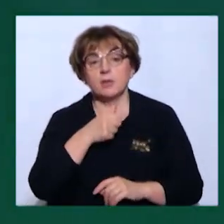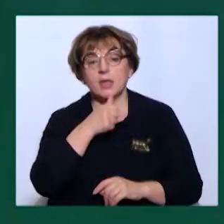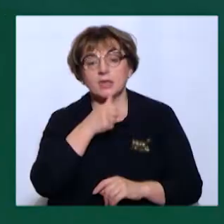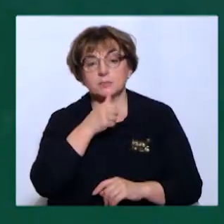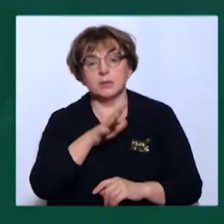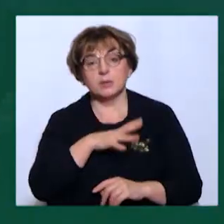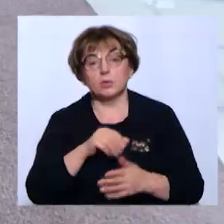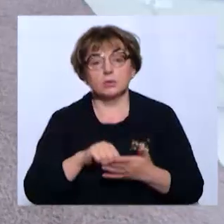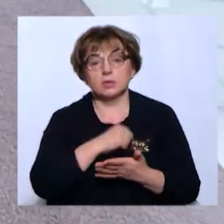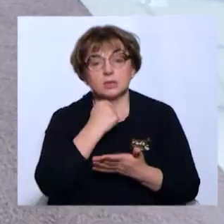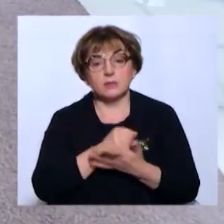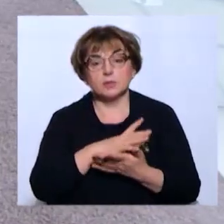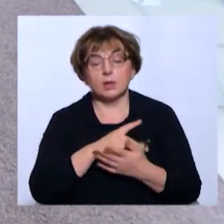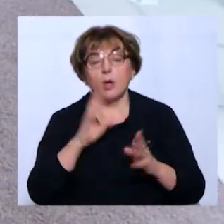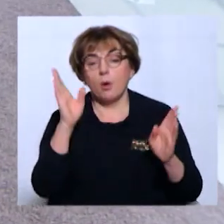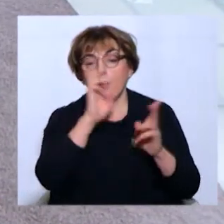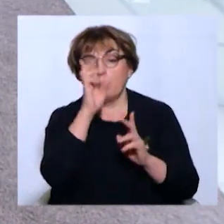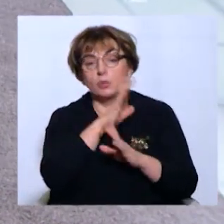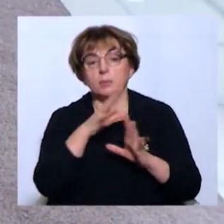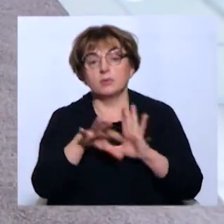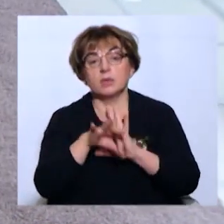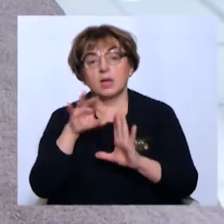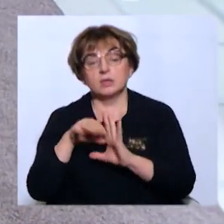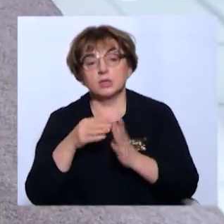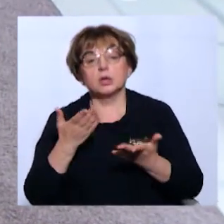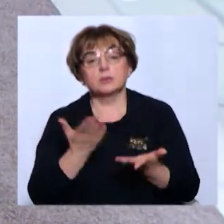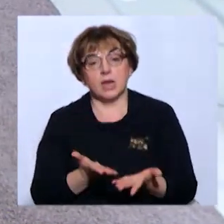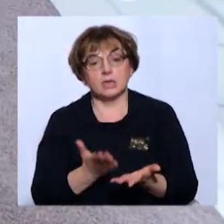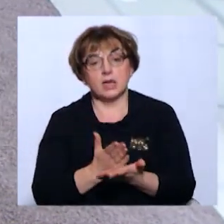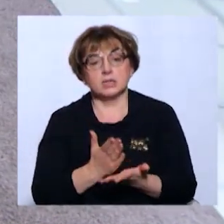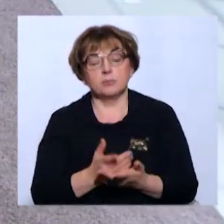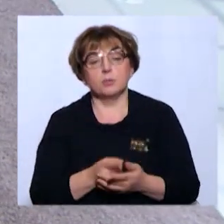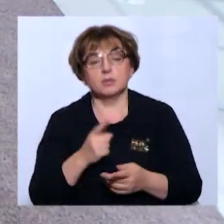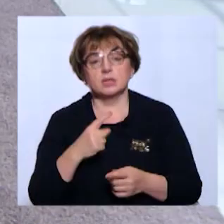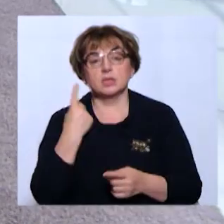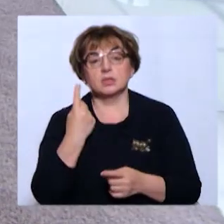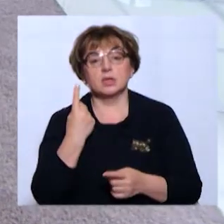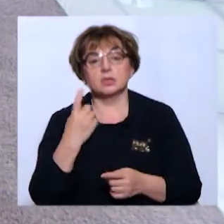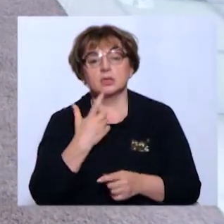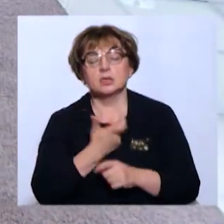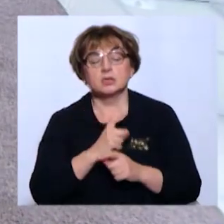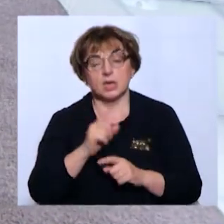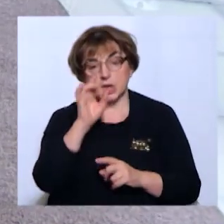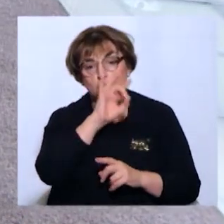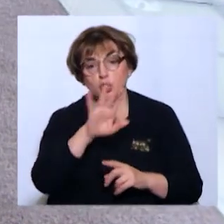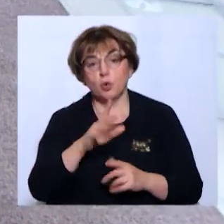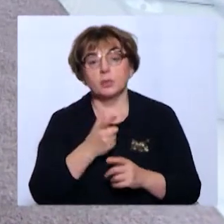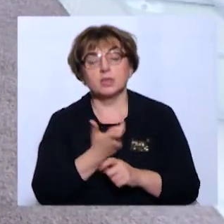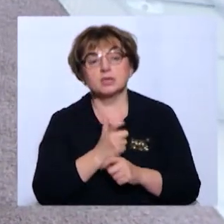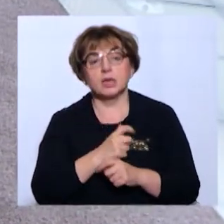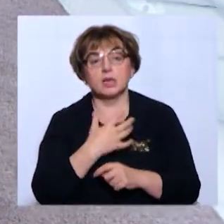ექსპერიმენტი ამტკიცებს ბუნებრივი გადარჩევის არსებობას. ერთ-ერთი ძალიან ცნობილი ეს